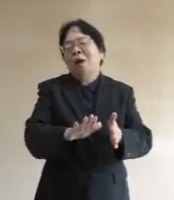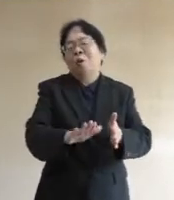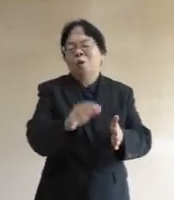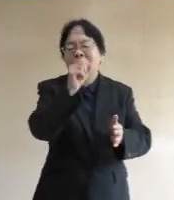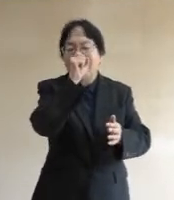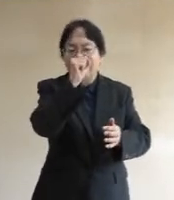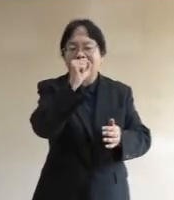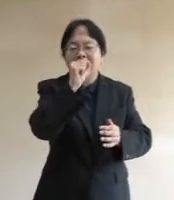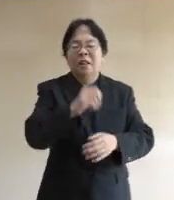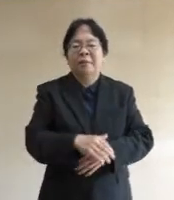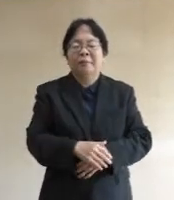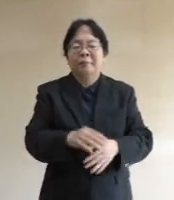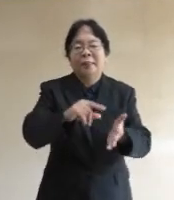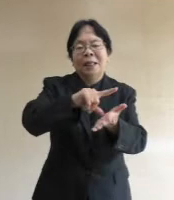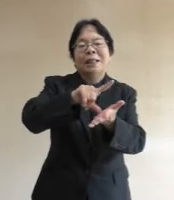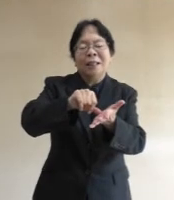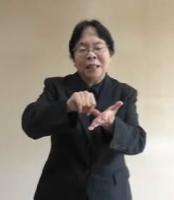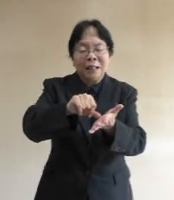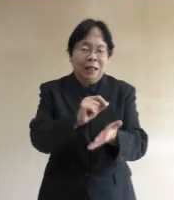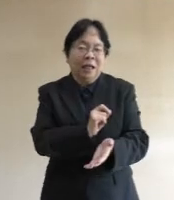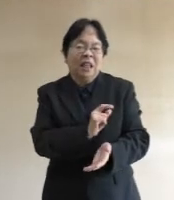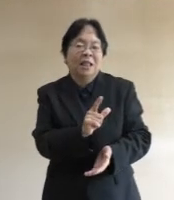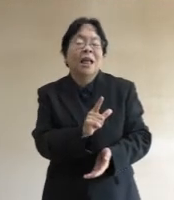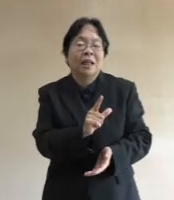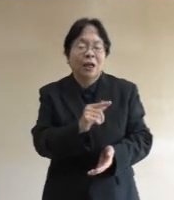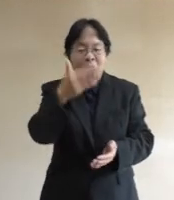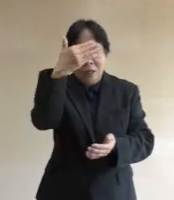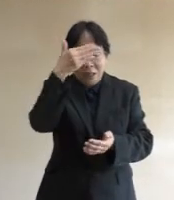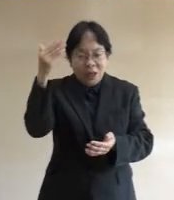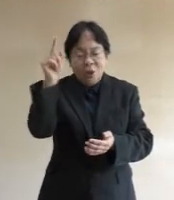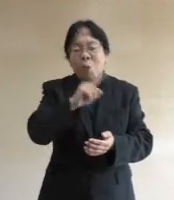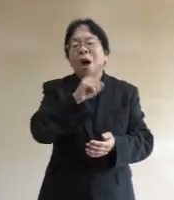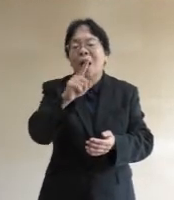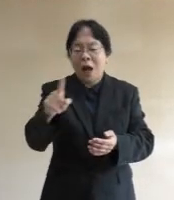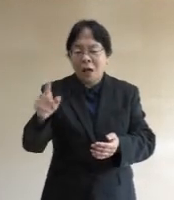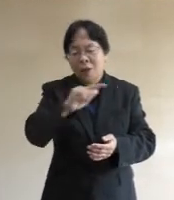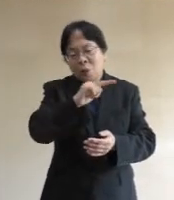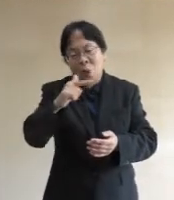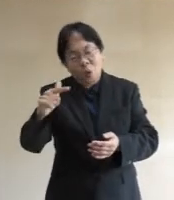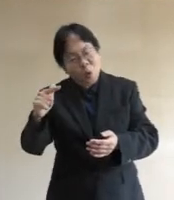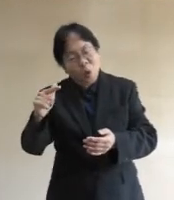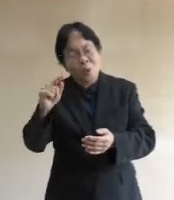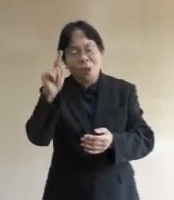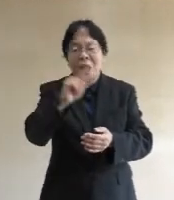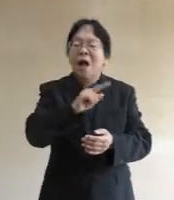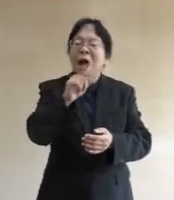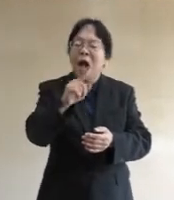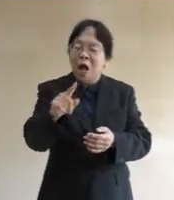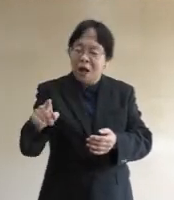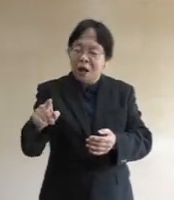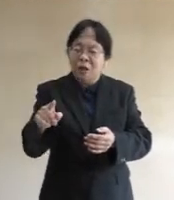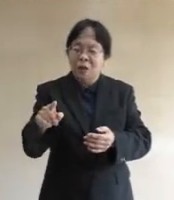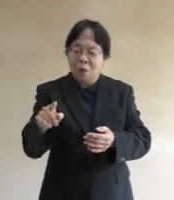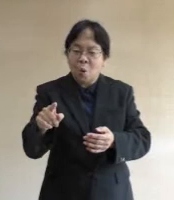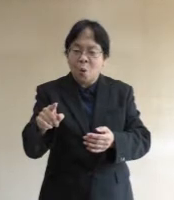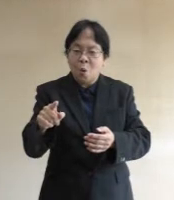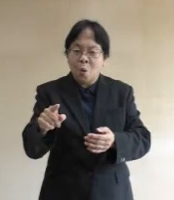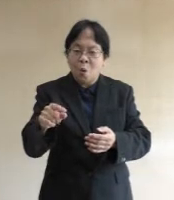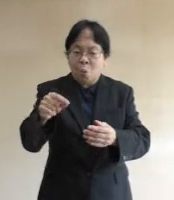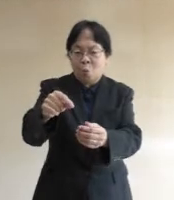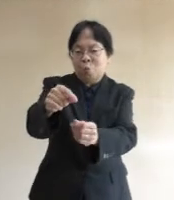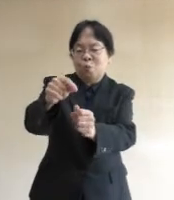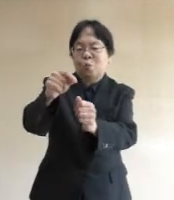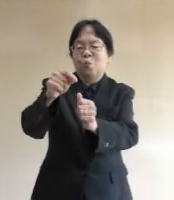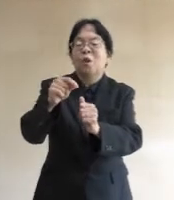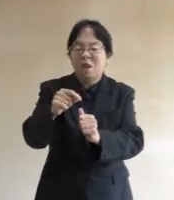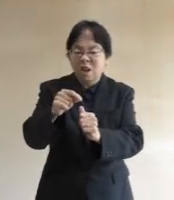道があるっていうのも必要なことです。地域でもやっぱり積極的にさっき若い人たちとかいろんな人たちをやる、じゃあそれ